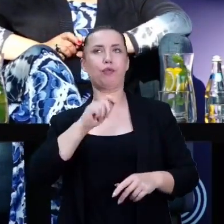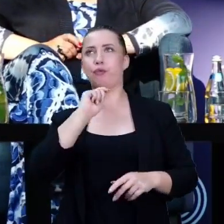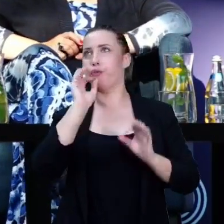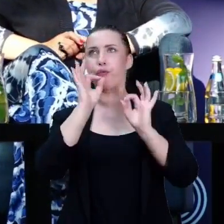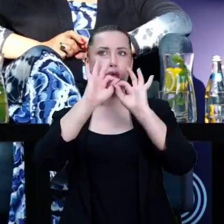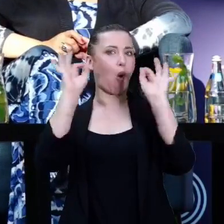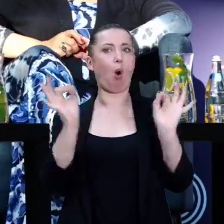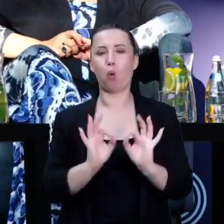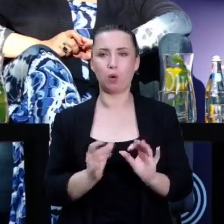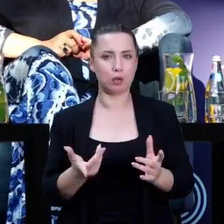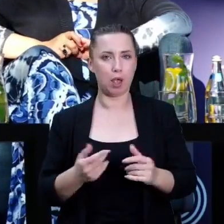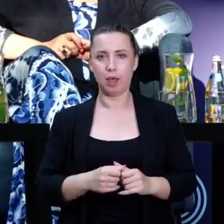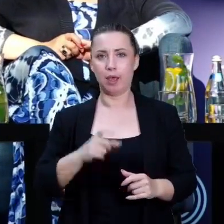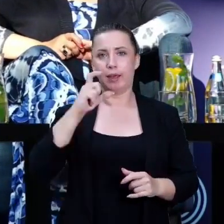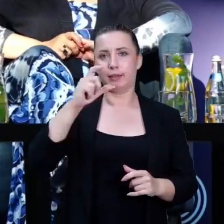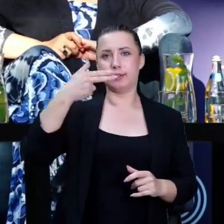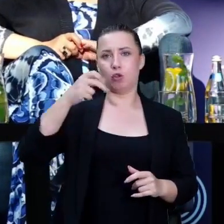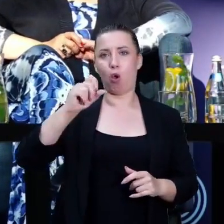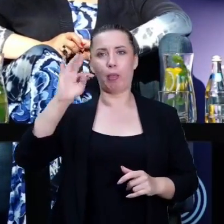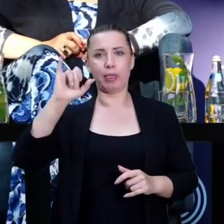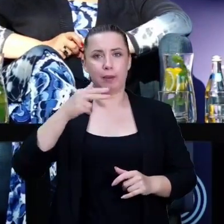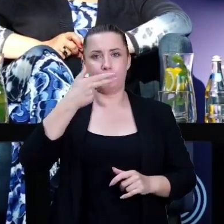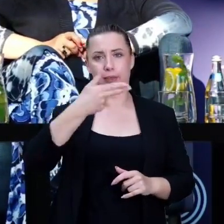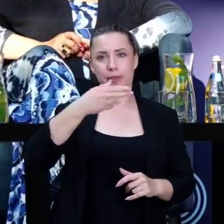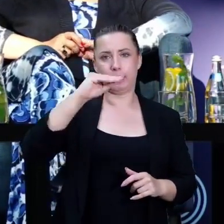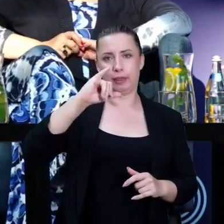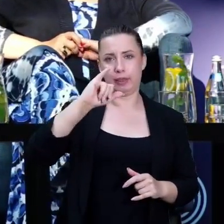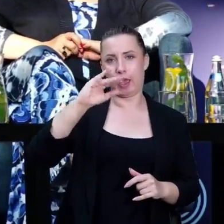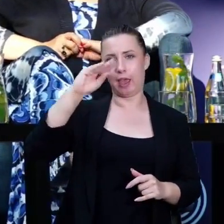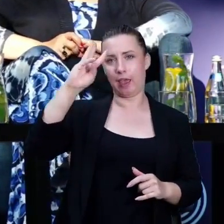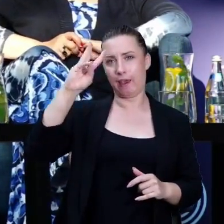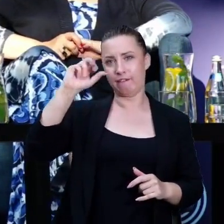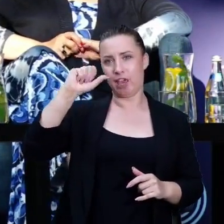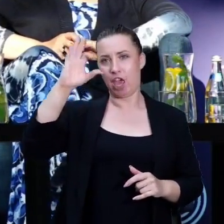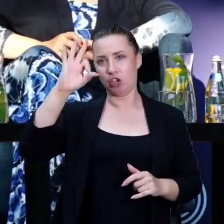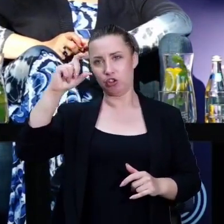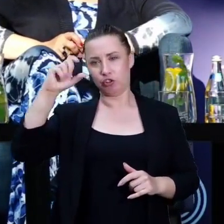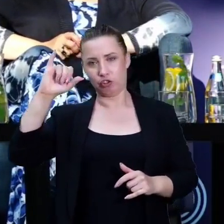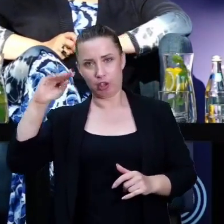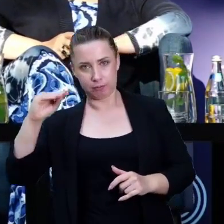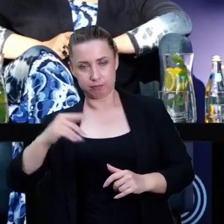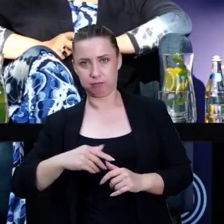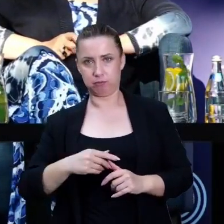z jakimiś kategoriami XIX-wiecznymi, prawda, nie może jakby